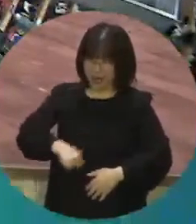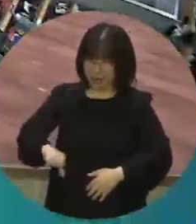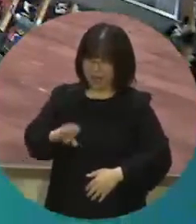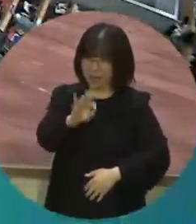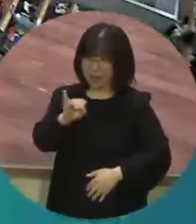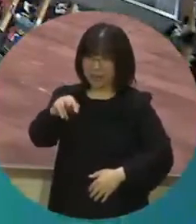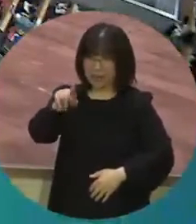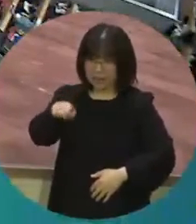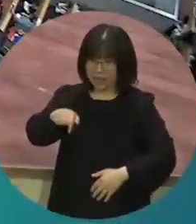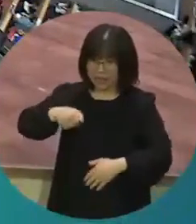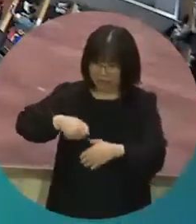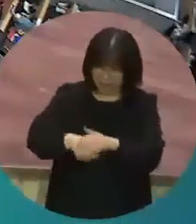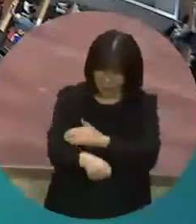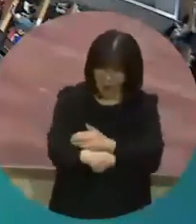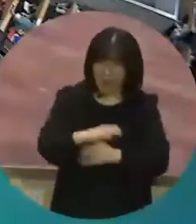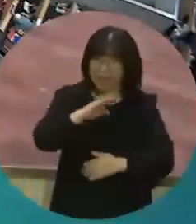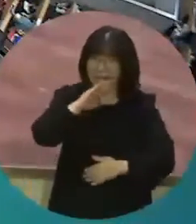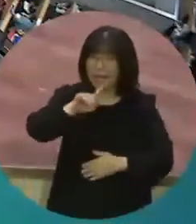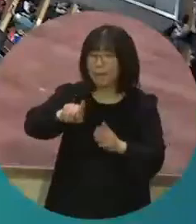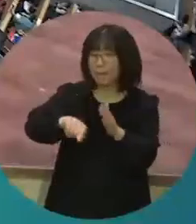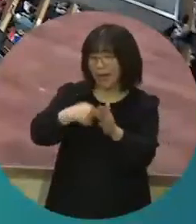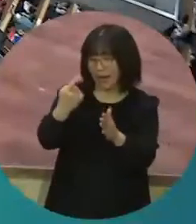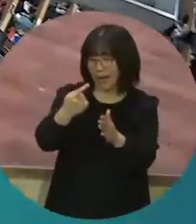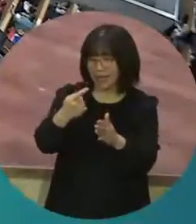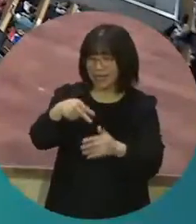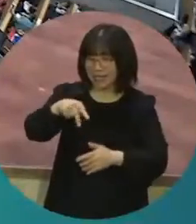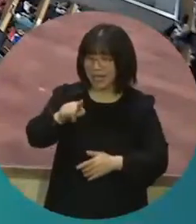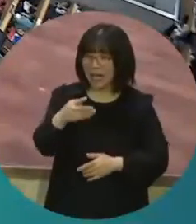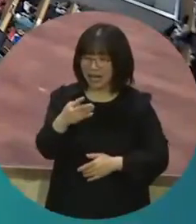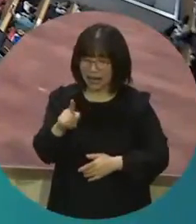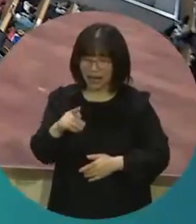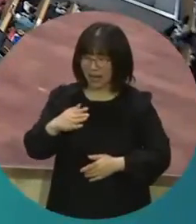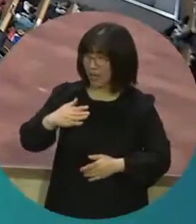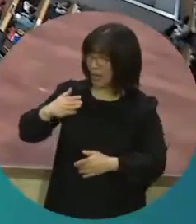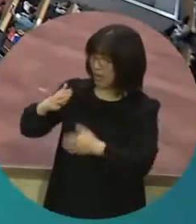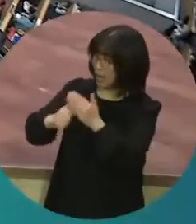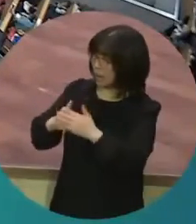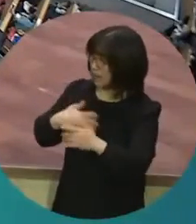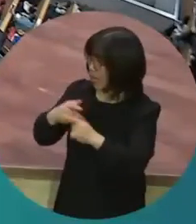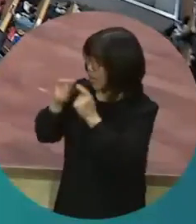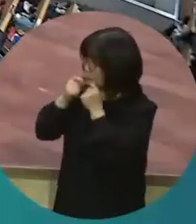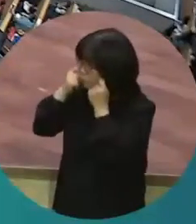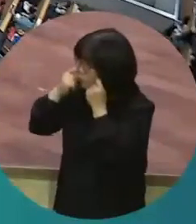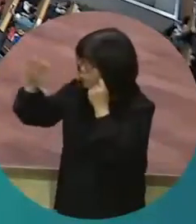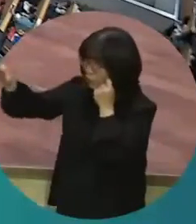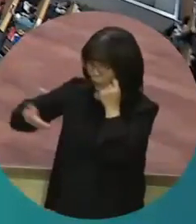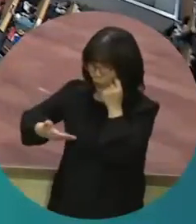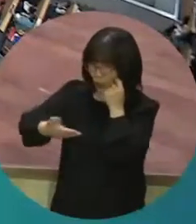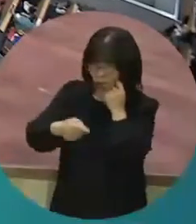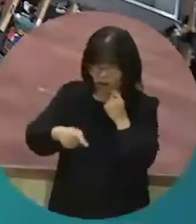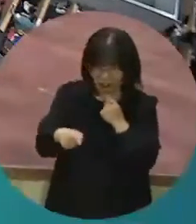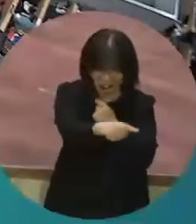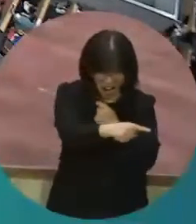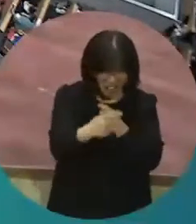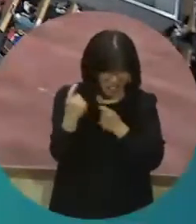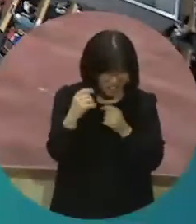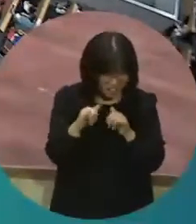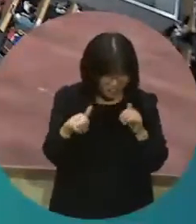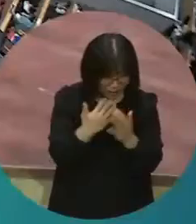그에게 태어날 때가 100세라. 사라가 이르되 하나님이 나를 웃게 하시니 듣는 자가 다 나와 함께